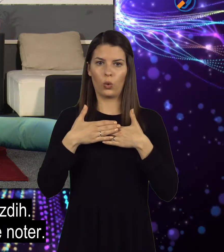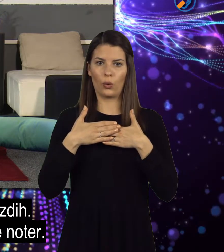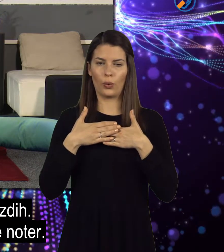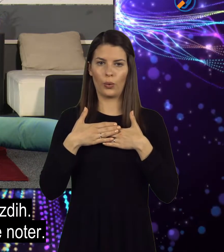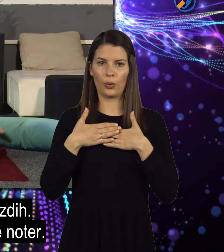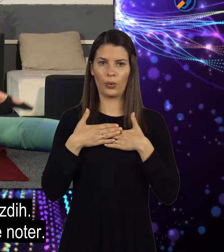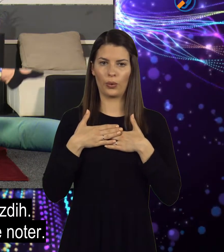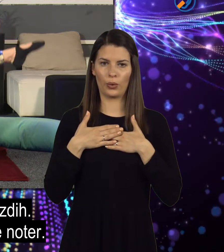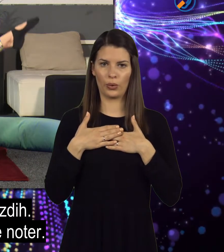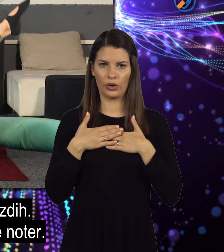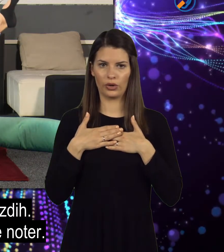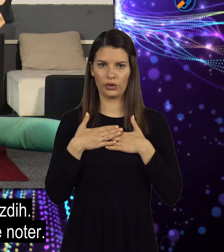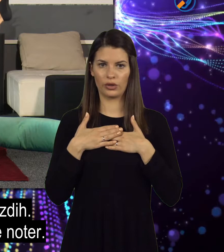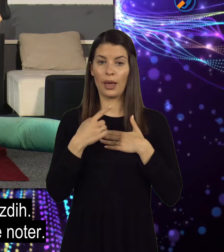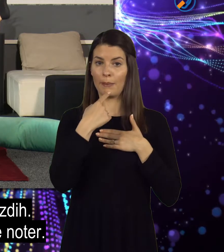In izdih.